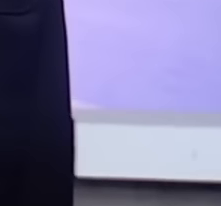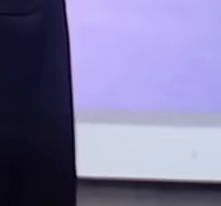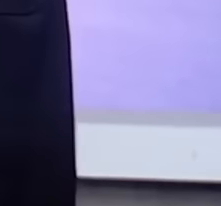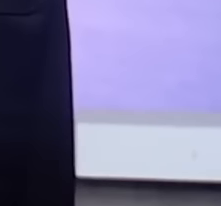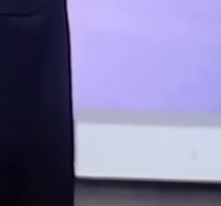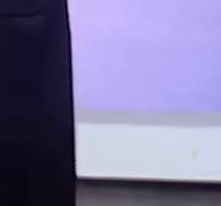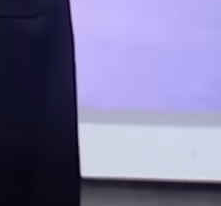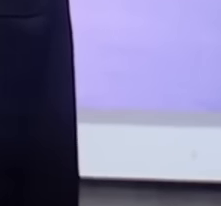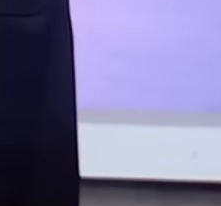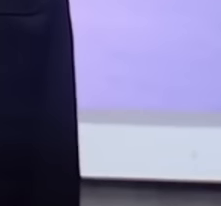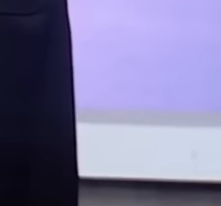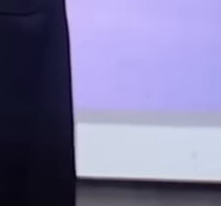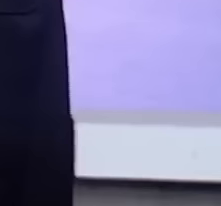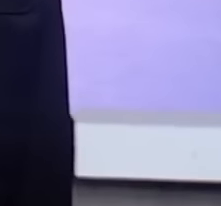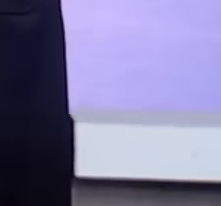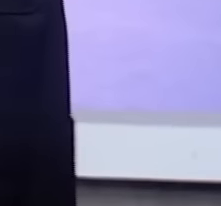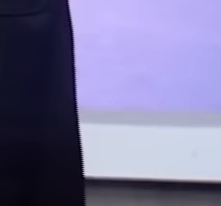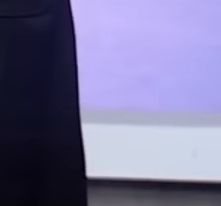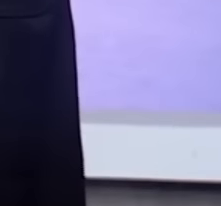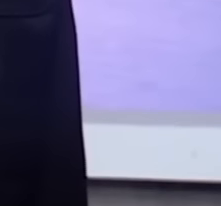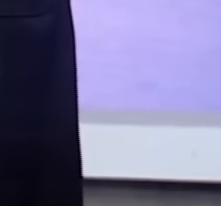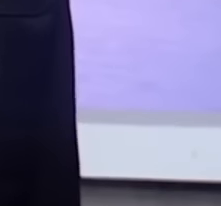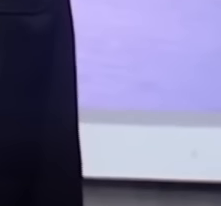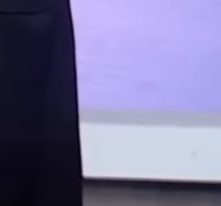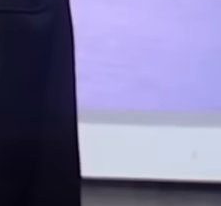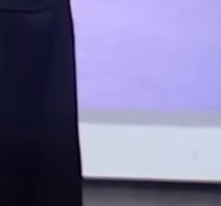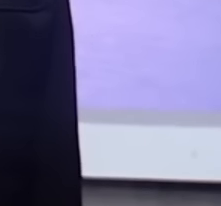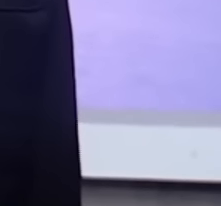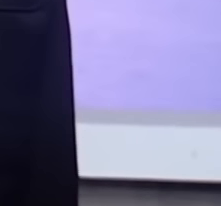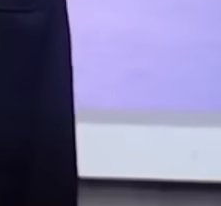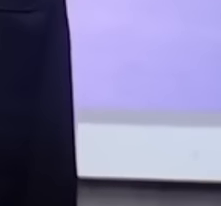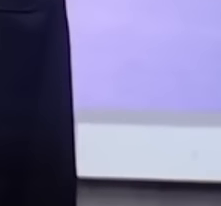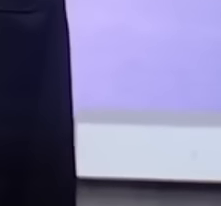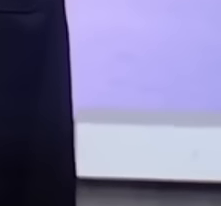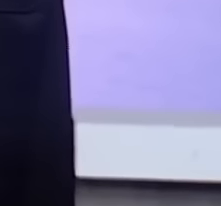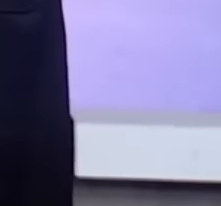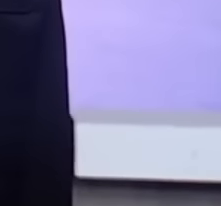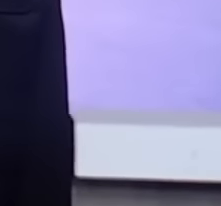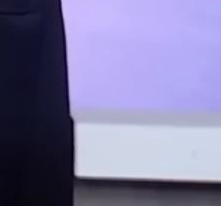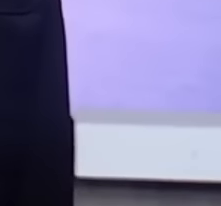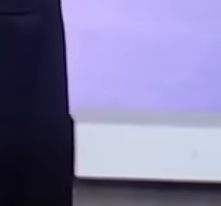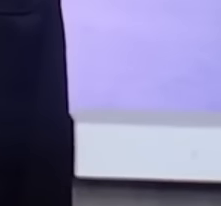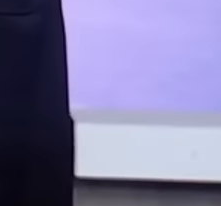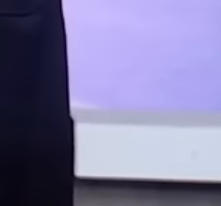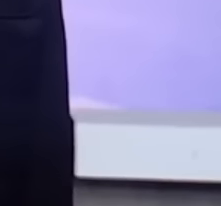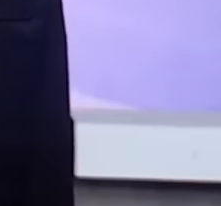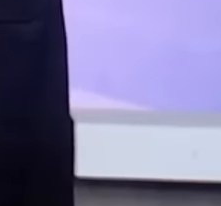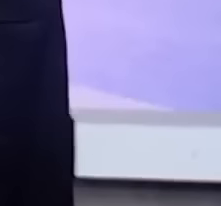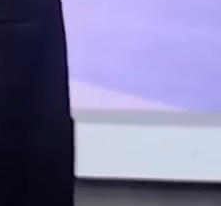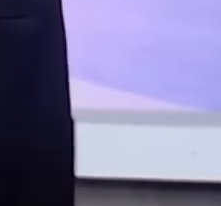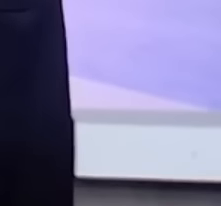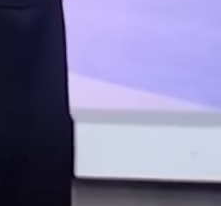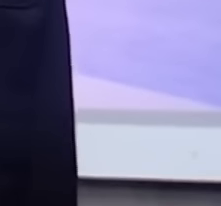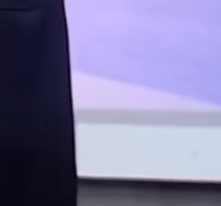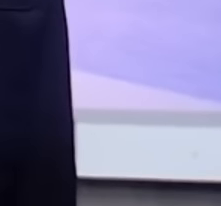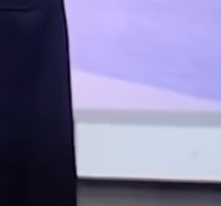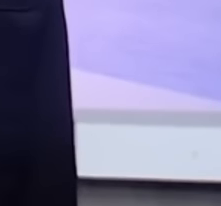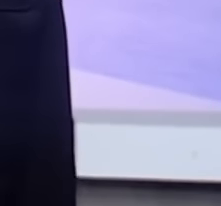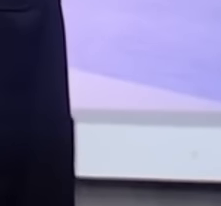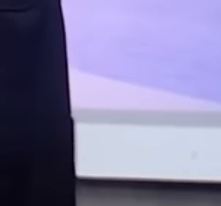Mga kapuso, sama-sama tayong maging saksi. Mag-subscribe sa GMA Integrated News sa YouTube at para sa mga kapuso abroad,